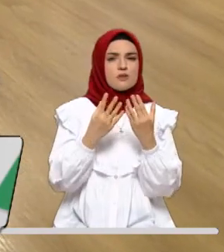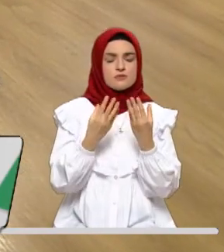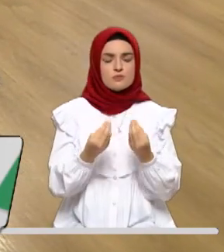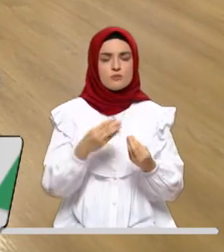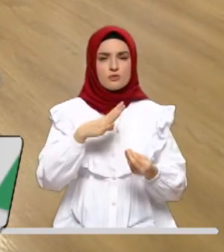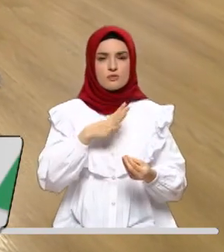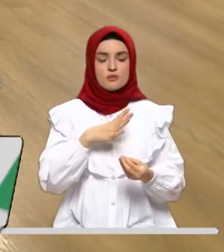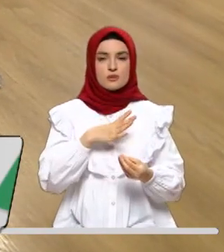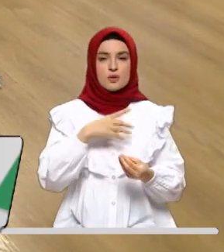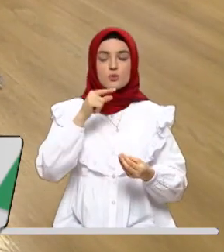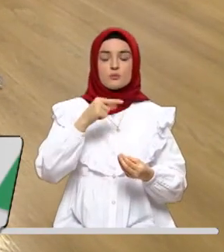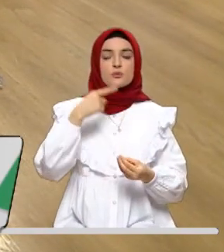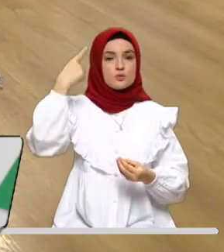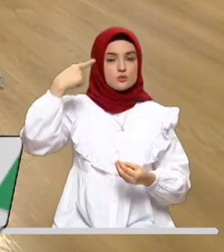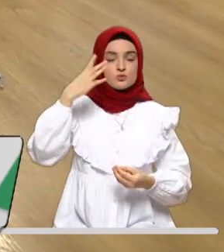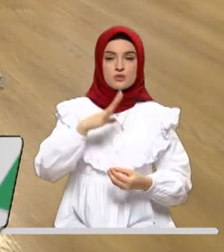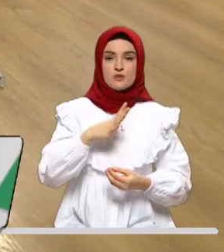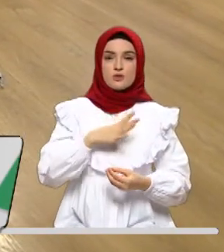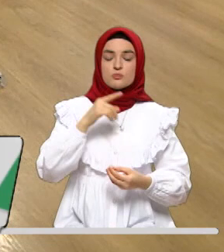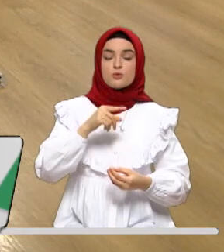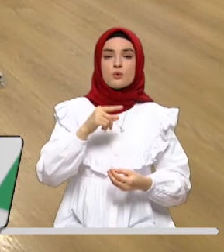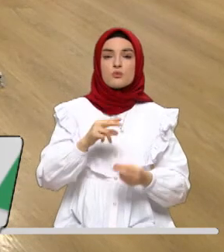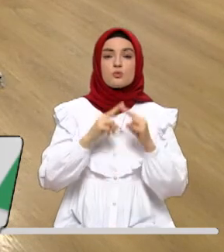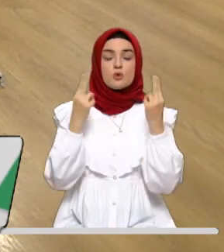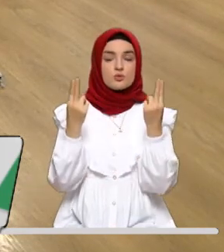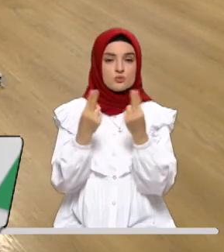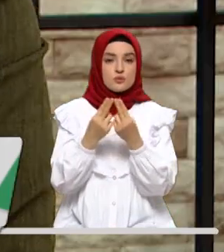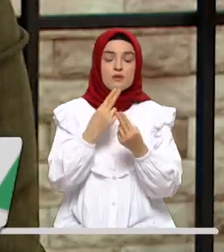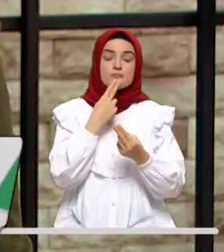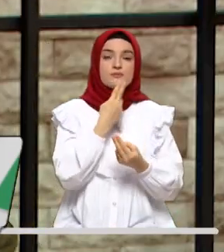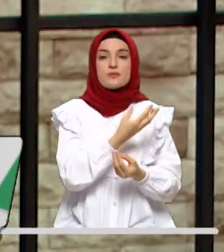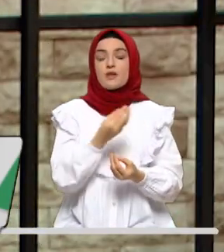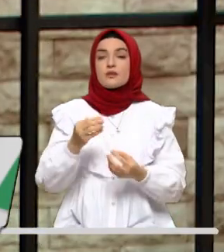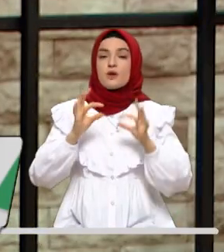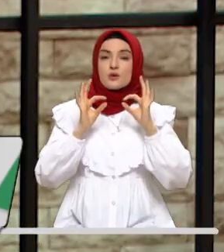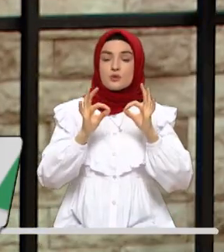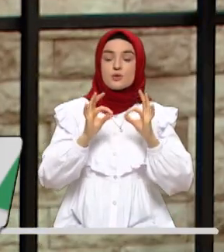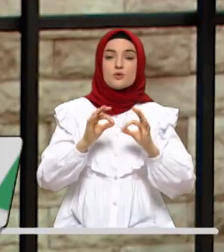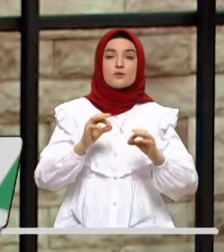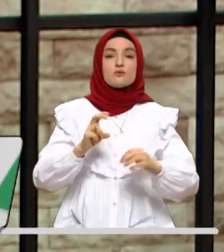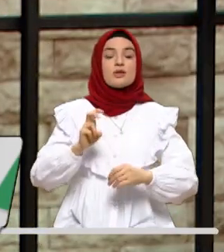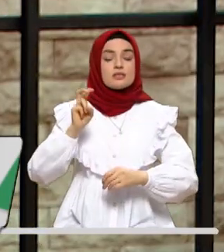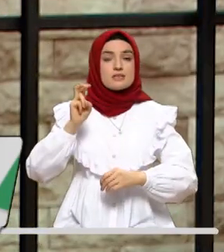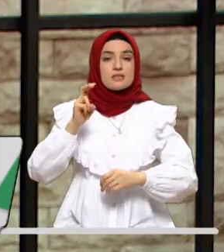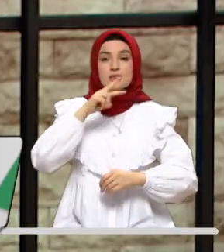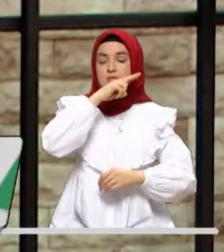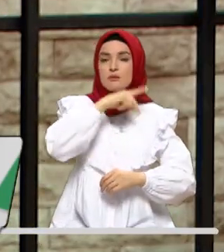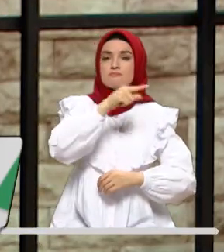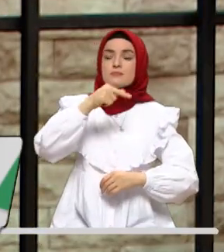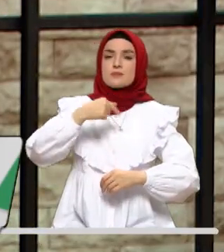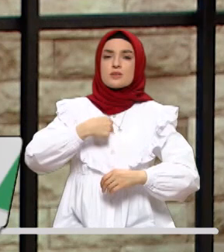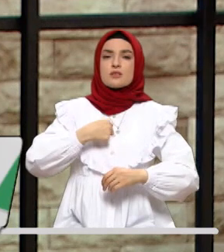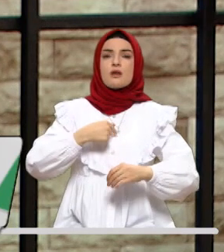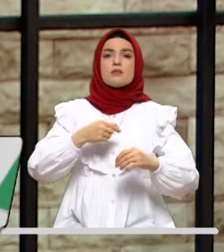var. Şunu söyleyelim. Dünya Kadınlar Günü'ydü 8 Mart. Bizler Dünya Kadınlar Günü'nü ya